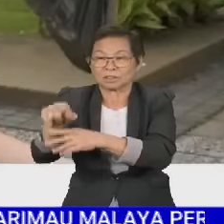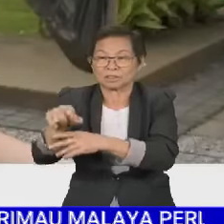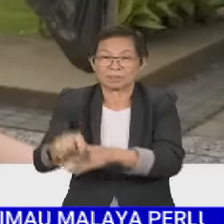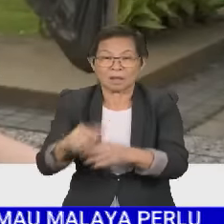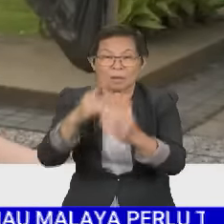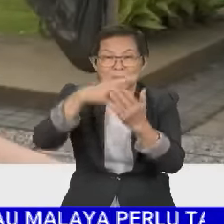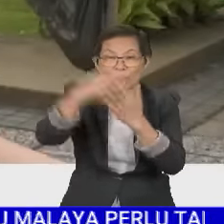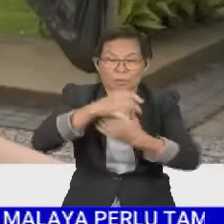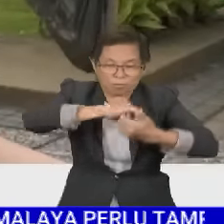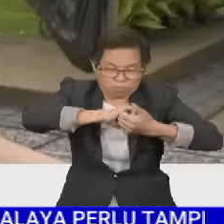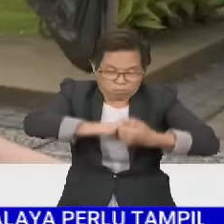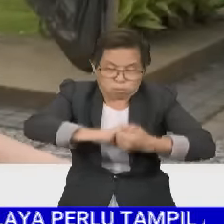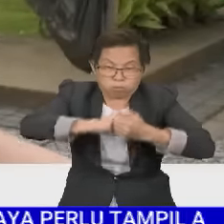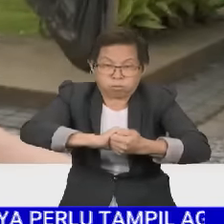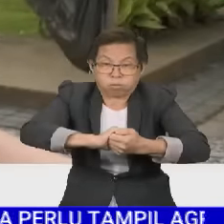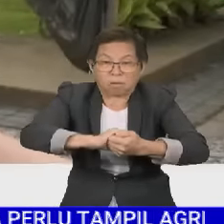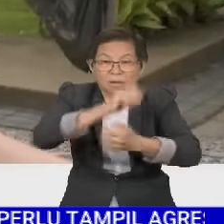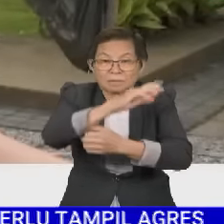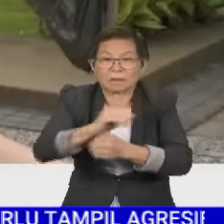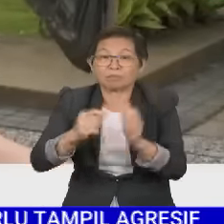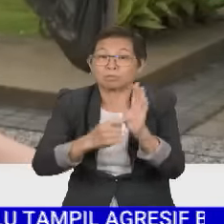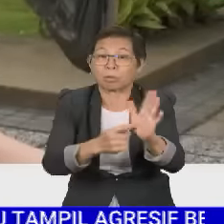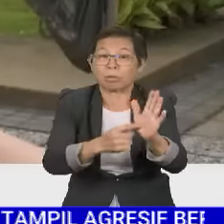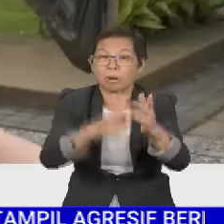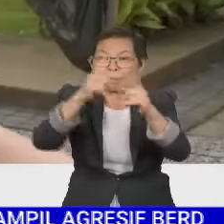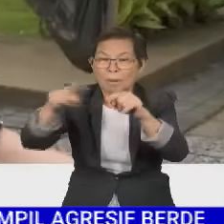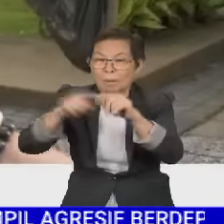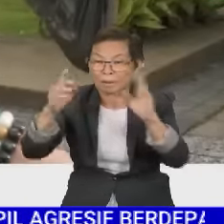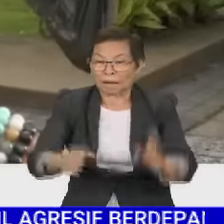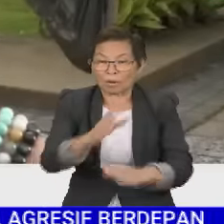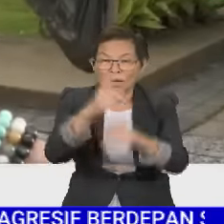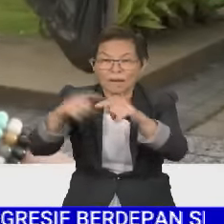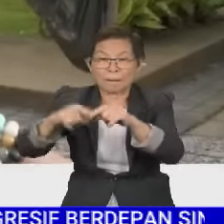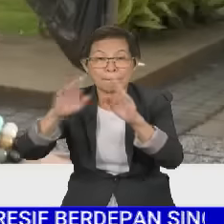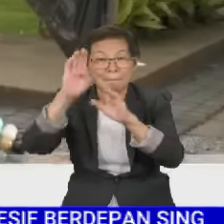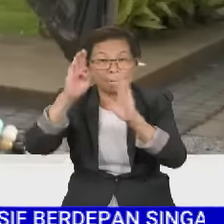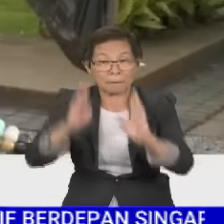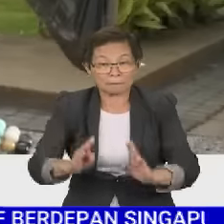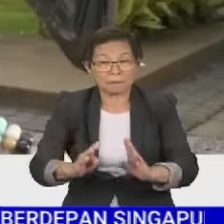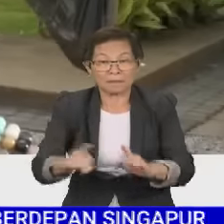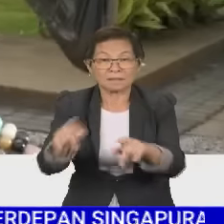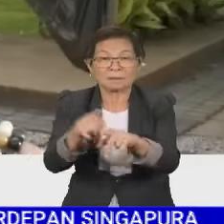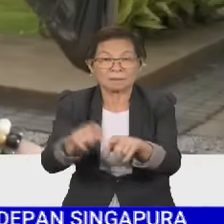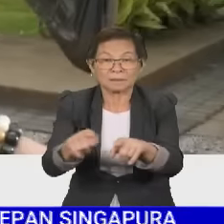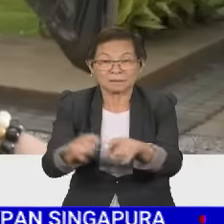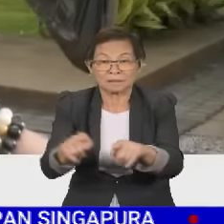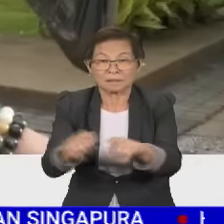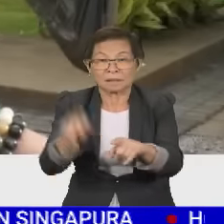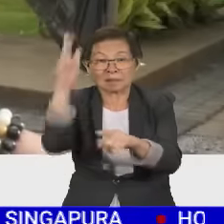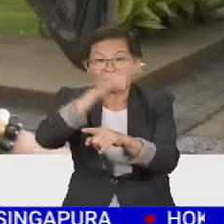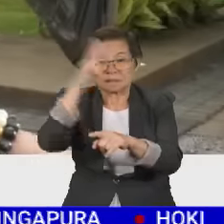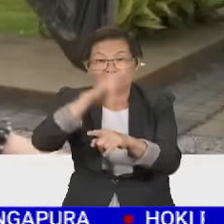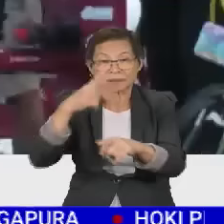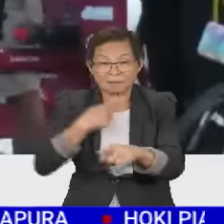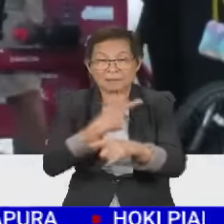mengingatkan silaturahim bukan saja berbilang kau bangsat seperti yang kerajaan